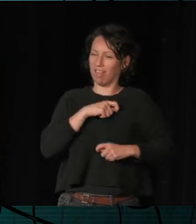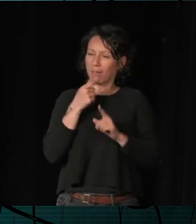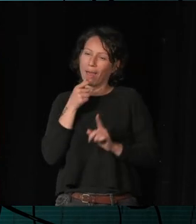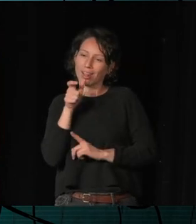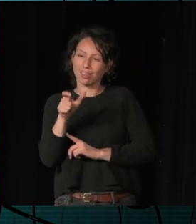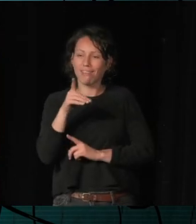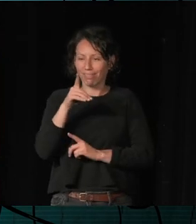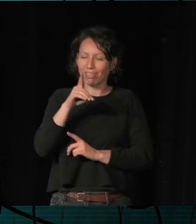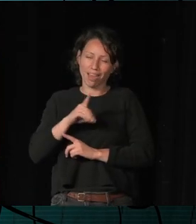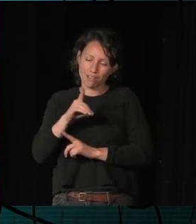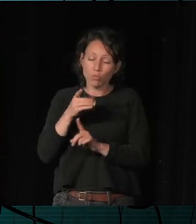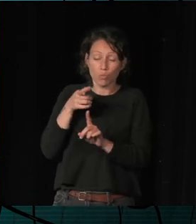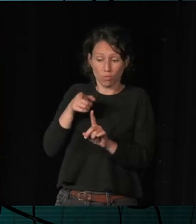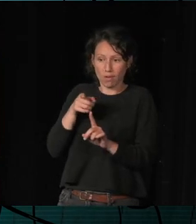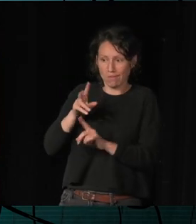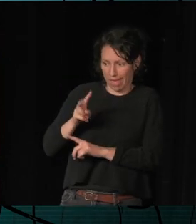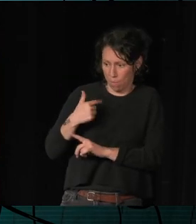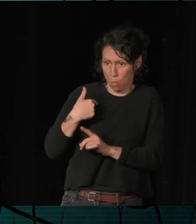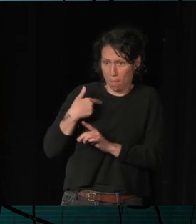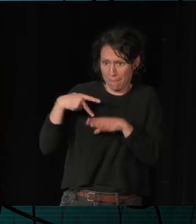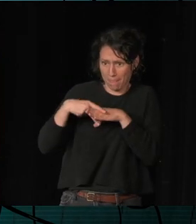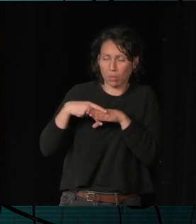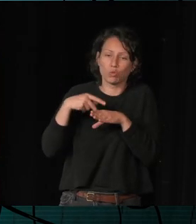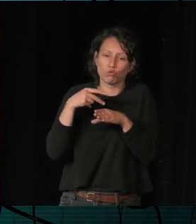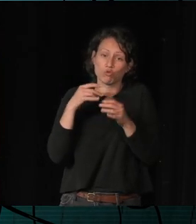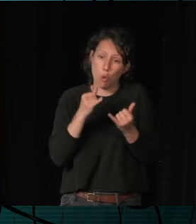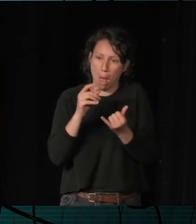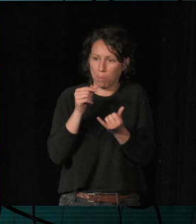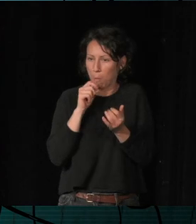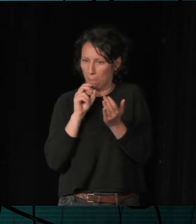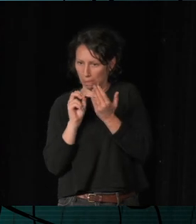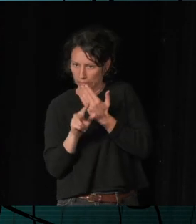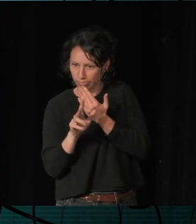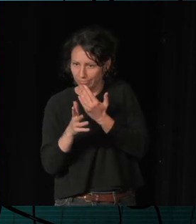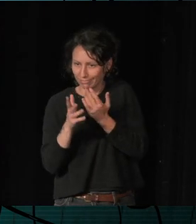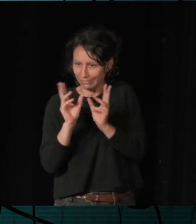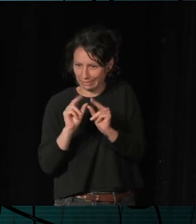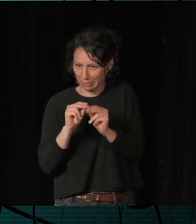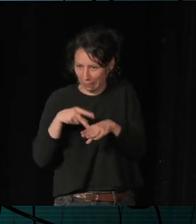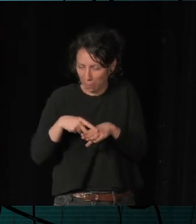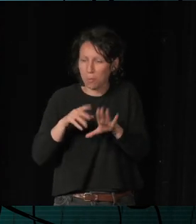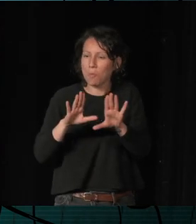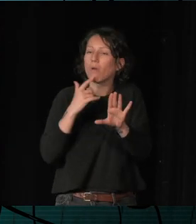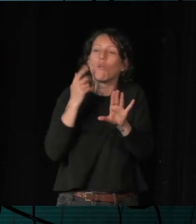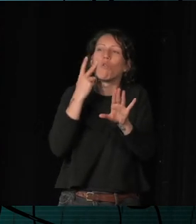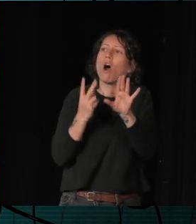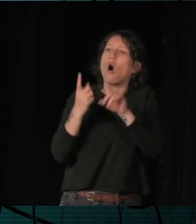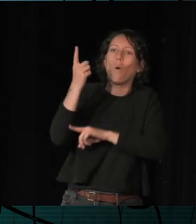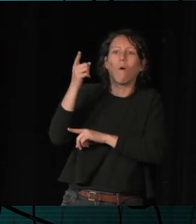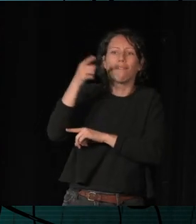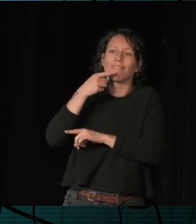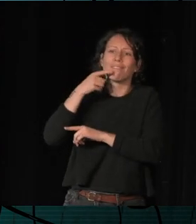Et le fait que... je vais vous spoiler un peu le début du jeu, mais cela dit, il est en expo là-haut, donc il fallait le faire